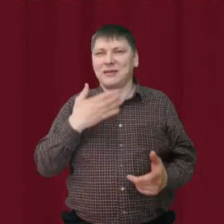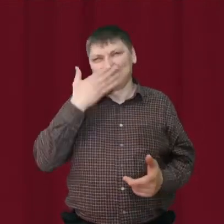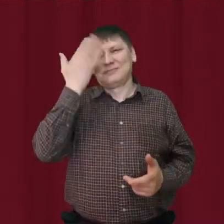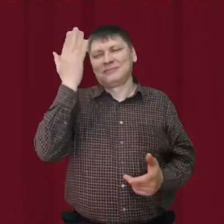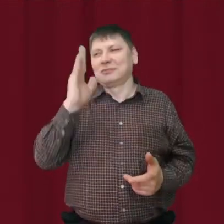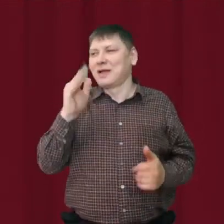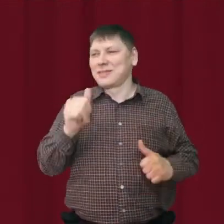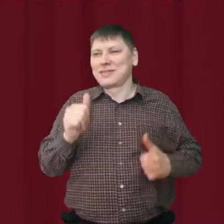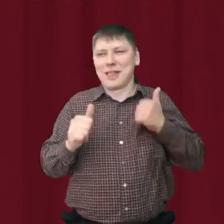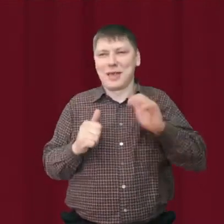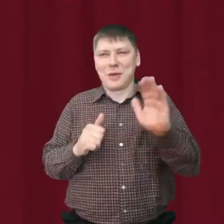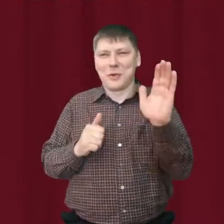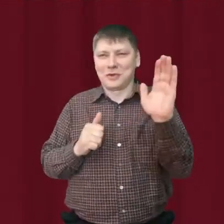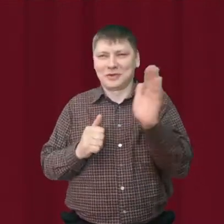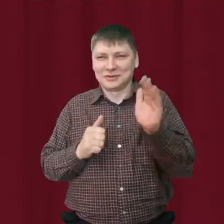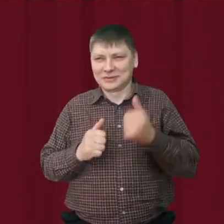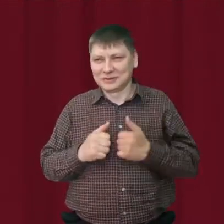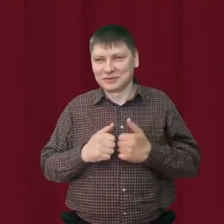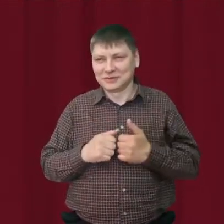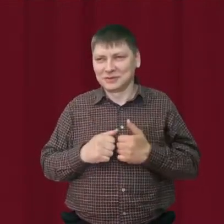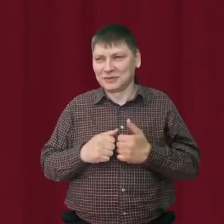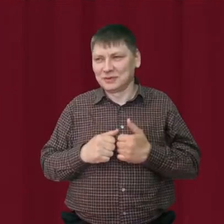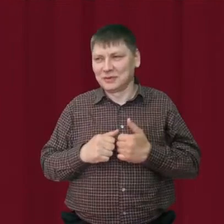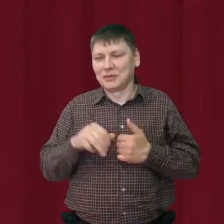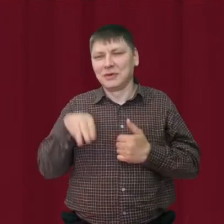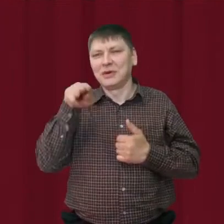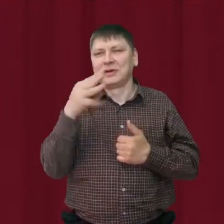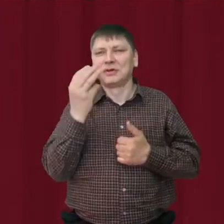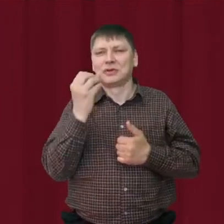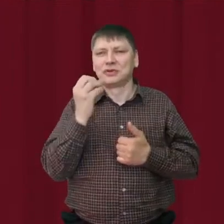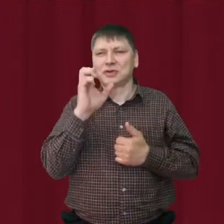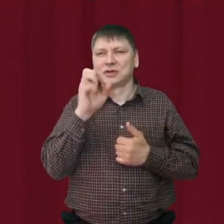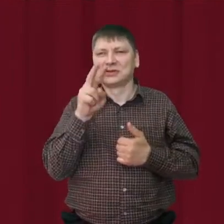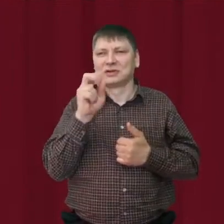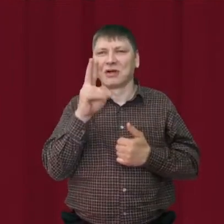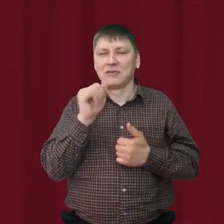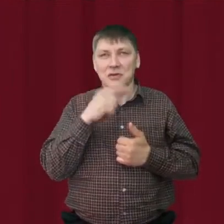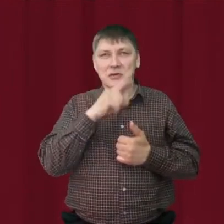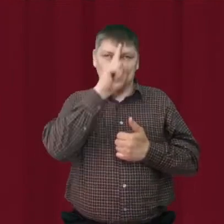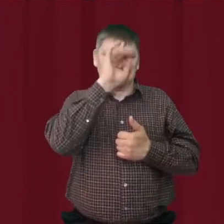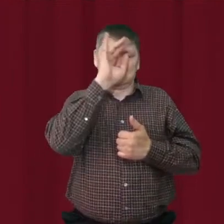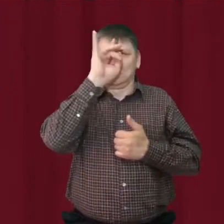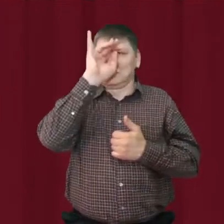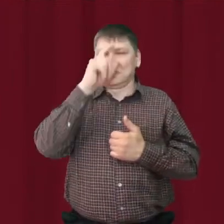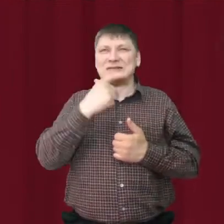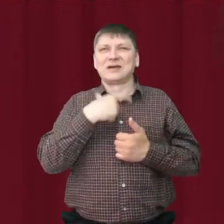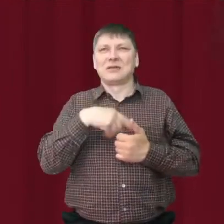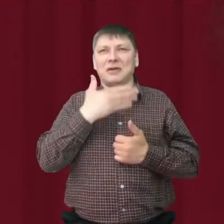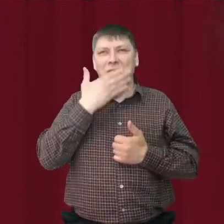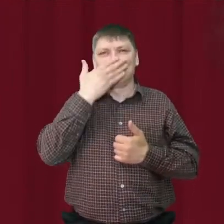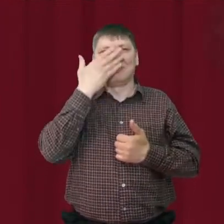говоря, любви не свойственно проявлять тщеславие и превозносить самого себя.